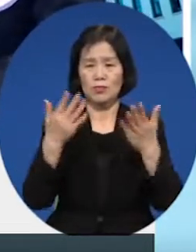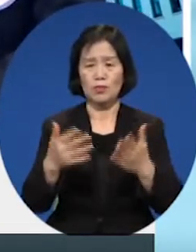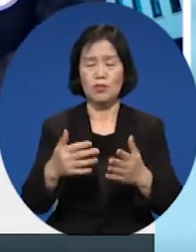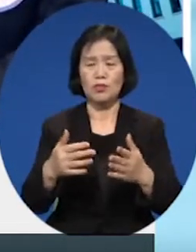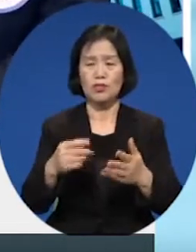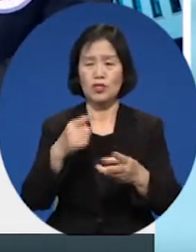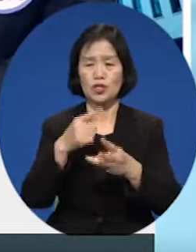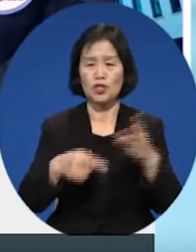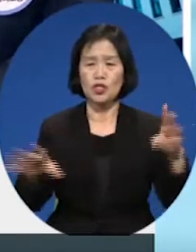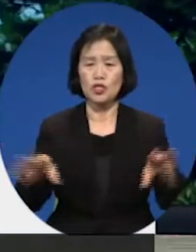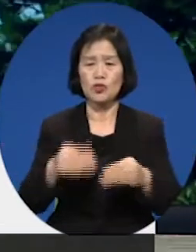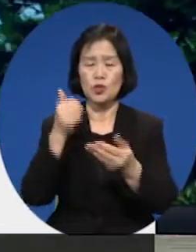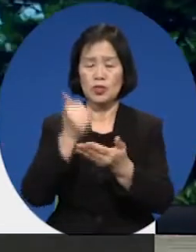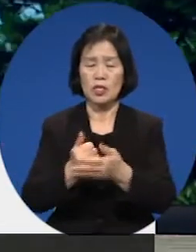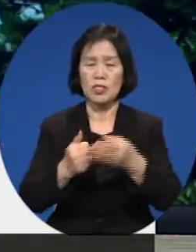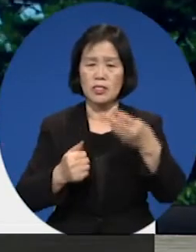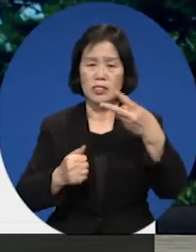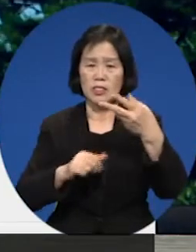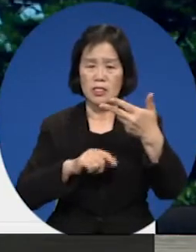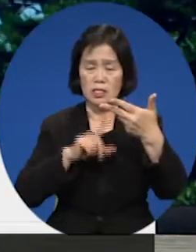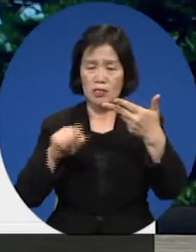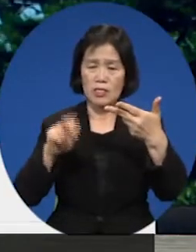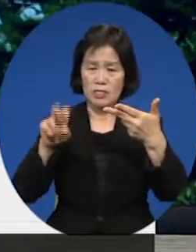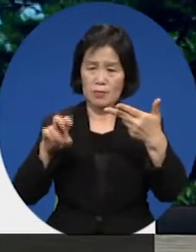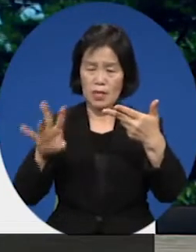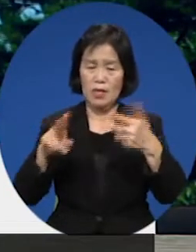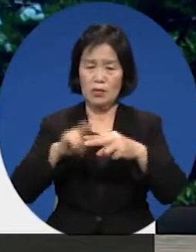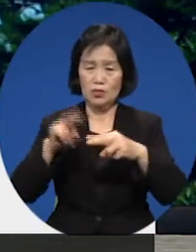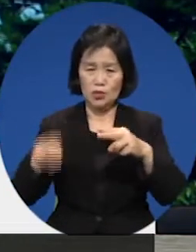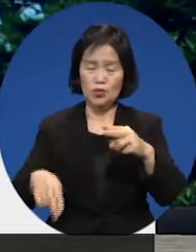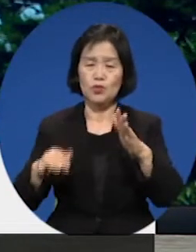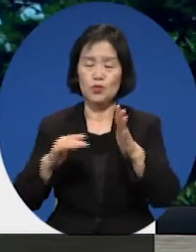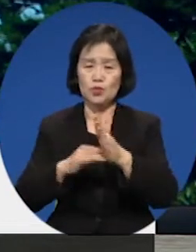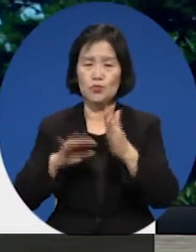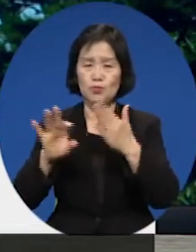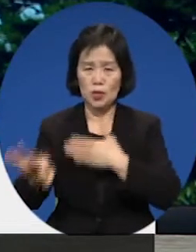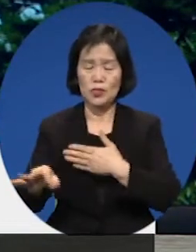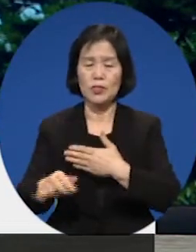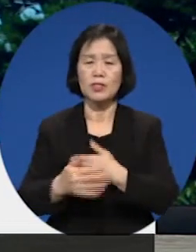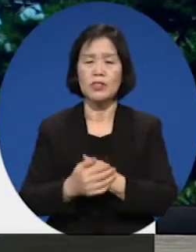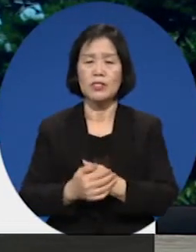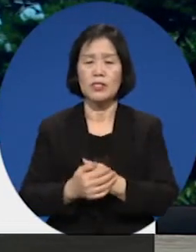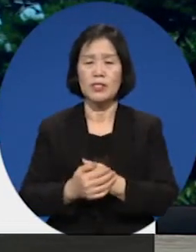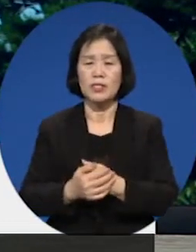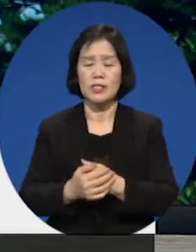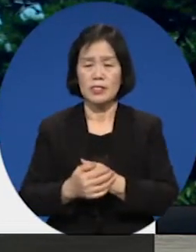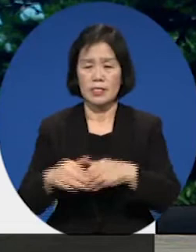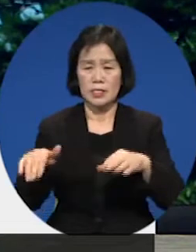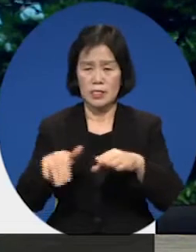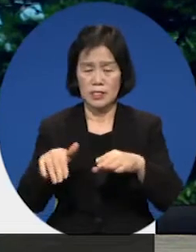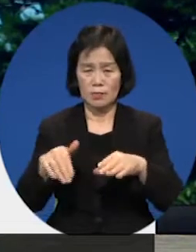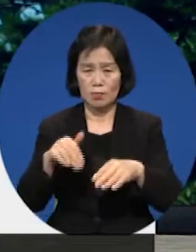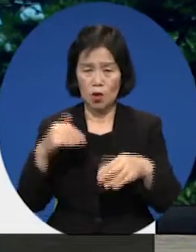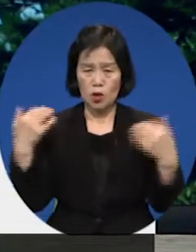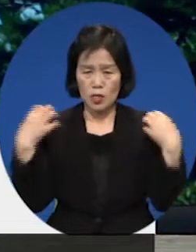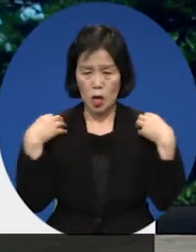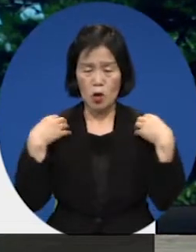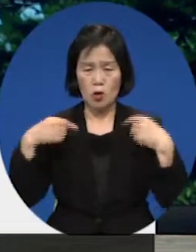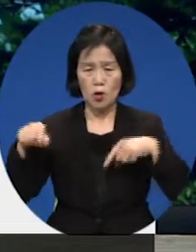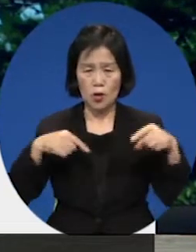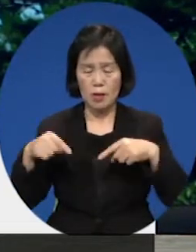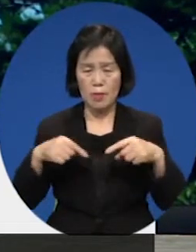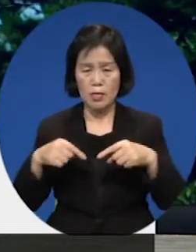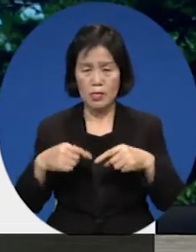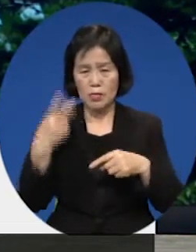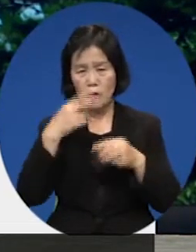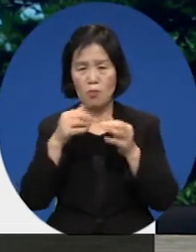청 장치로 24 그만둡니다 그 이후에 정권의 입맛에 맞는 수사 검사들을 다시다 제대로 배치를 하겠다 라는